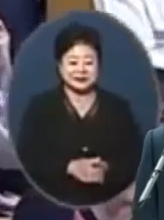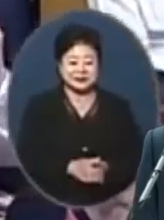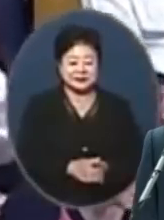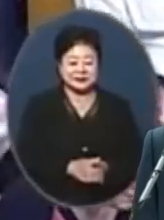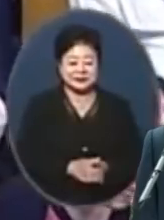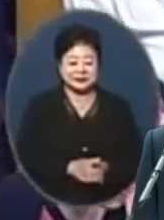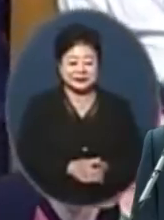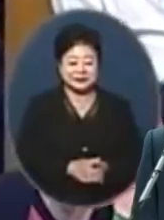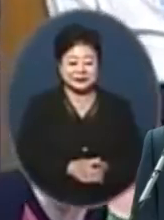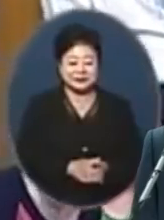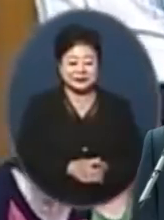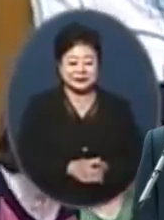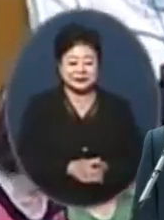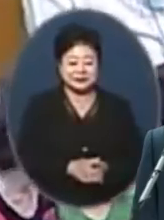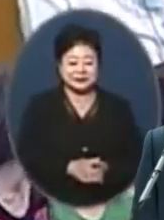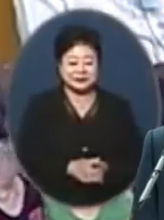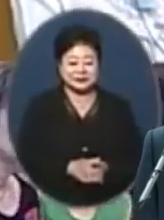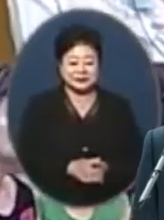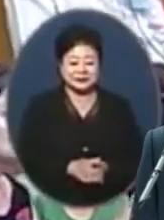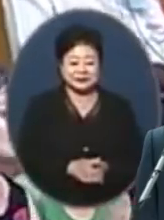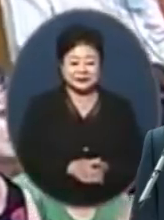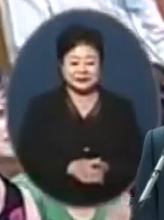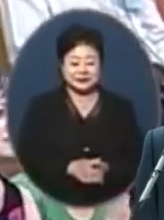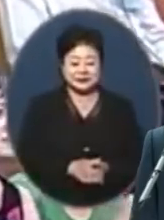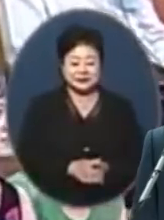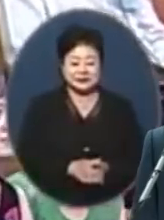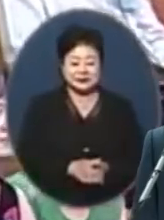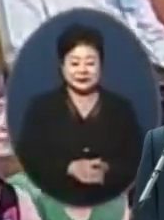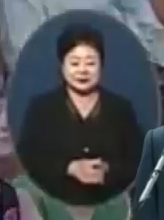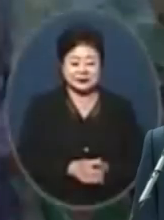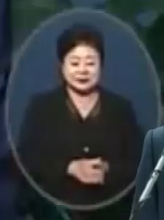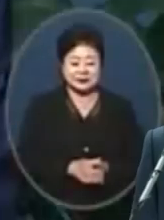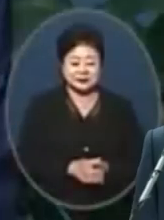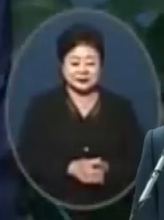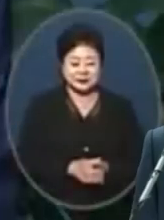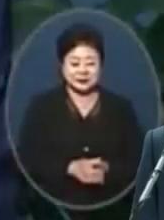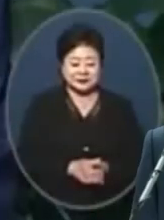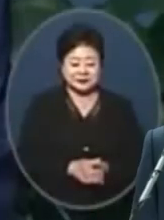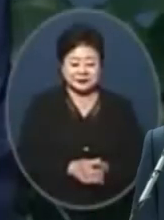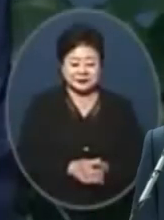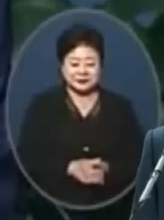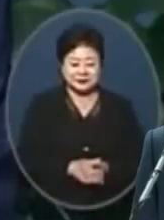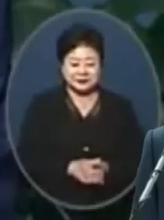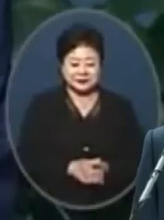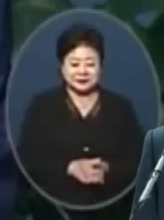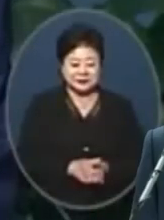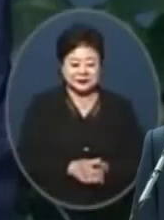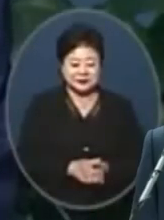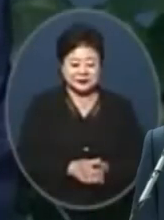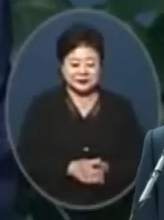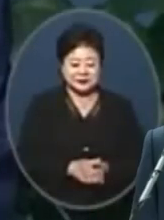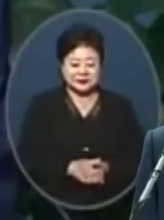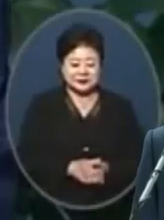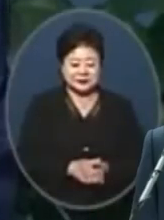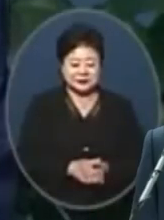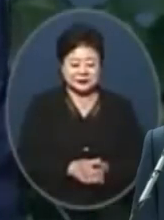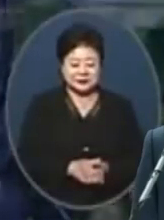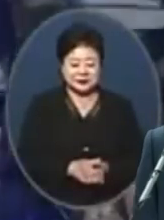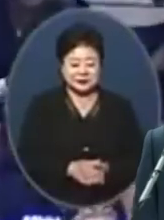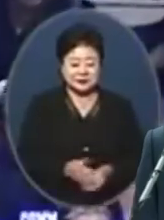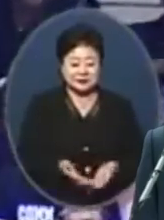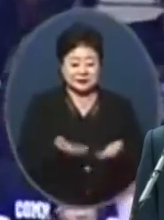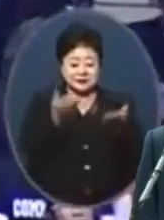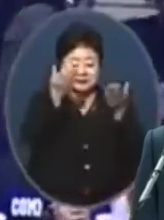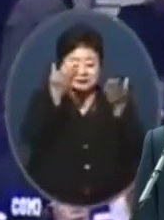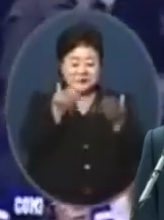유 레프레젠티브 프롬 베리어스 컨트리 플리즈 스탠드 업. 플리즈 스탠드 업. 위 리얼리 웰컴